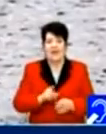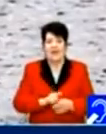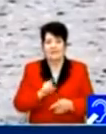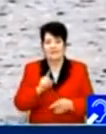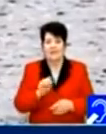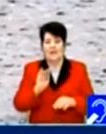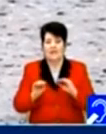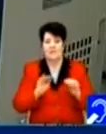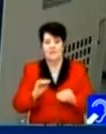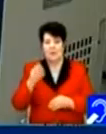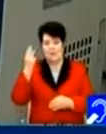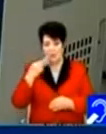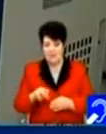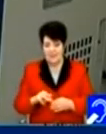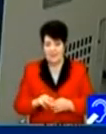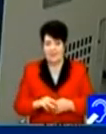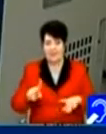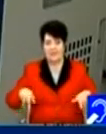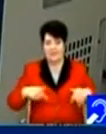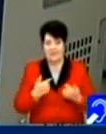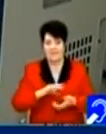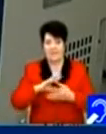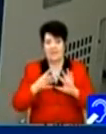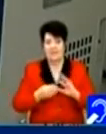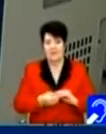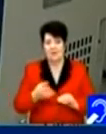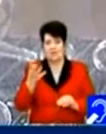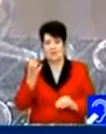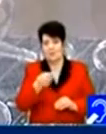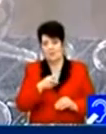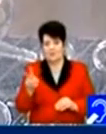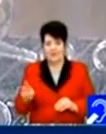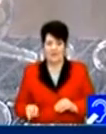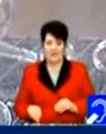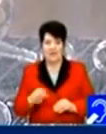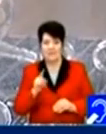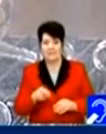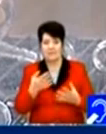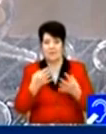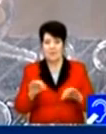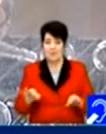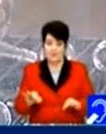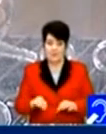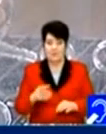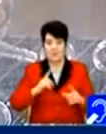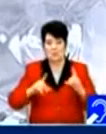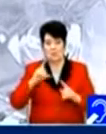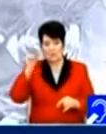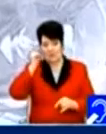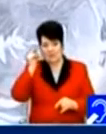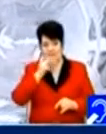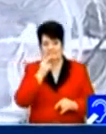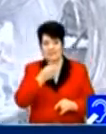cu echipament modern datorită unui grant în valoare de aproximativ 5.000 de euro. Asta le va permite elevilor și studenților să facă mai